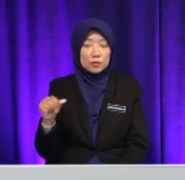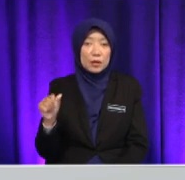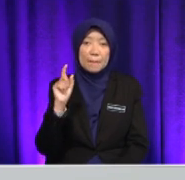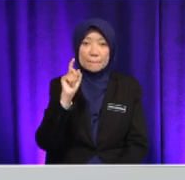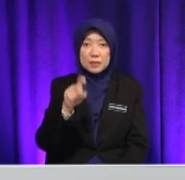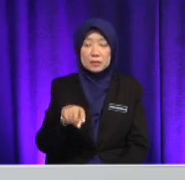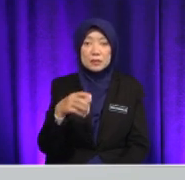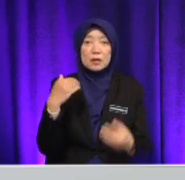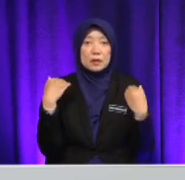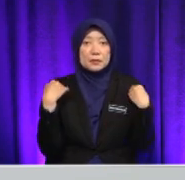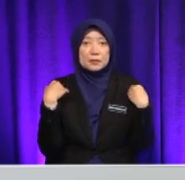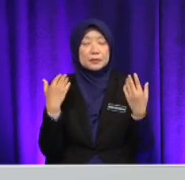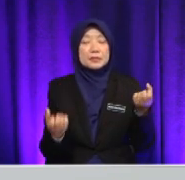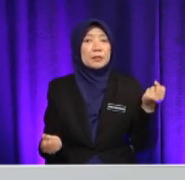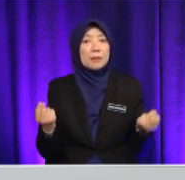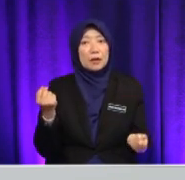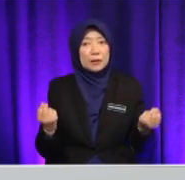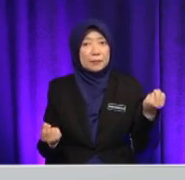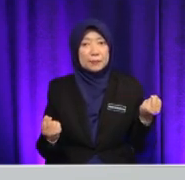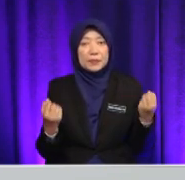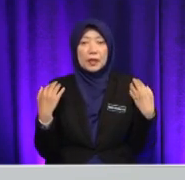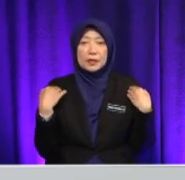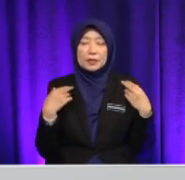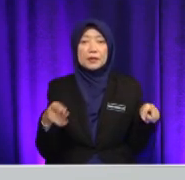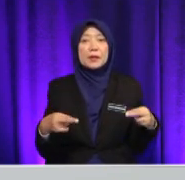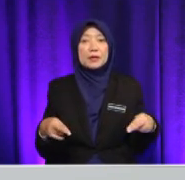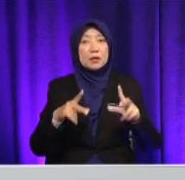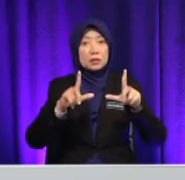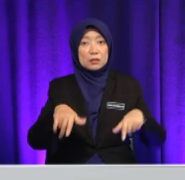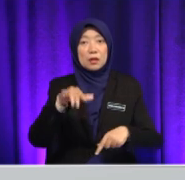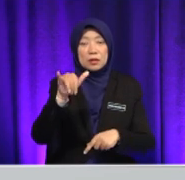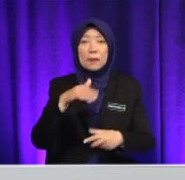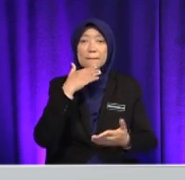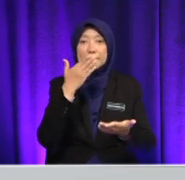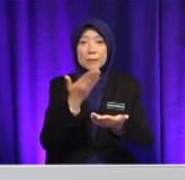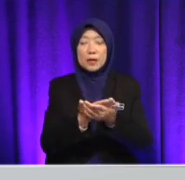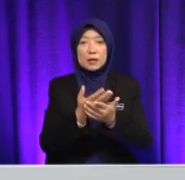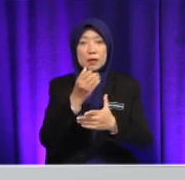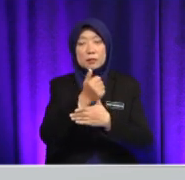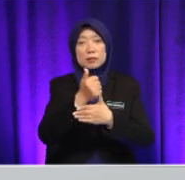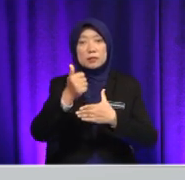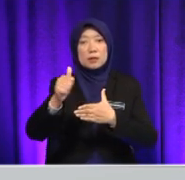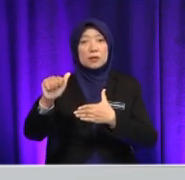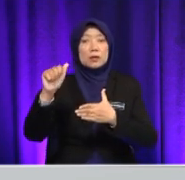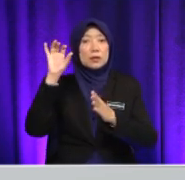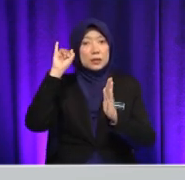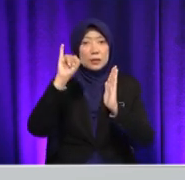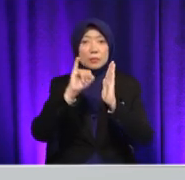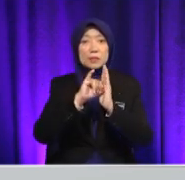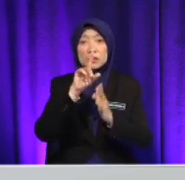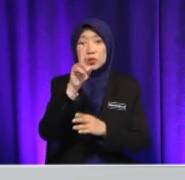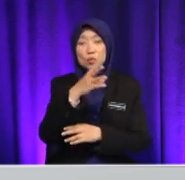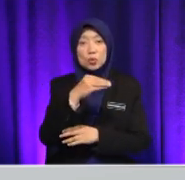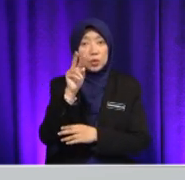ada keseimbangan Hah adik-adik yang baik di antara imis dan juga ee image satu dan